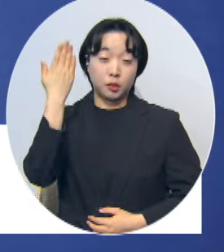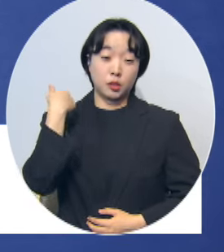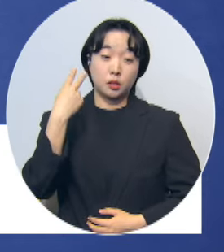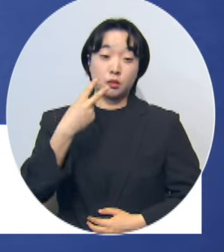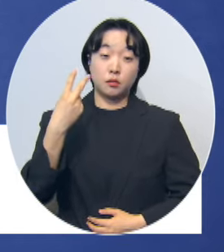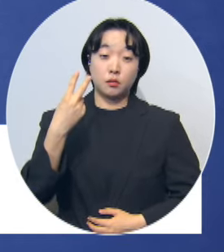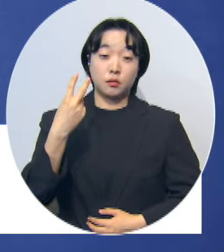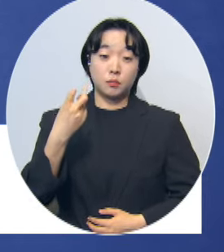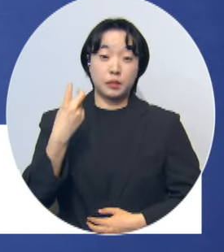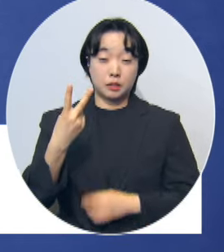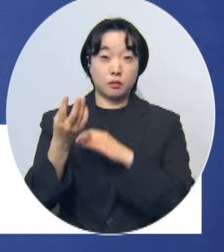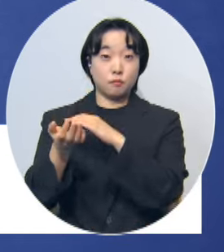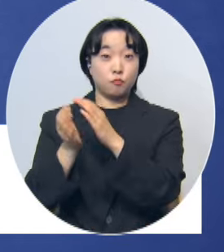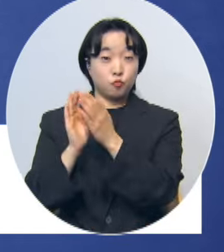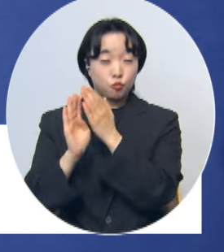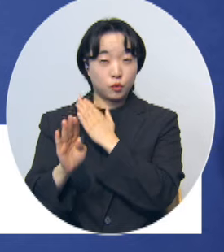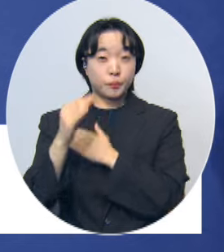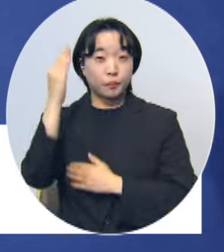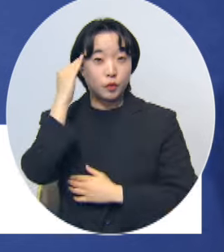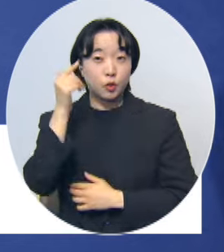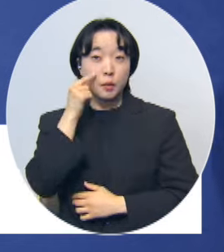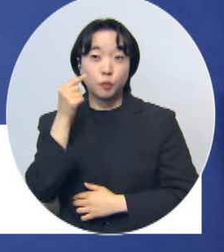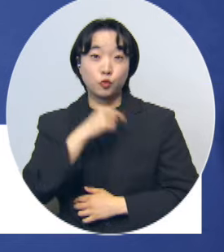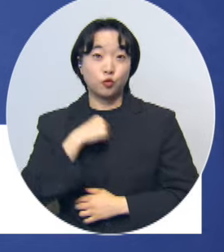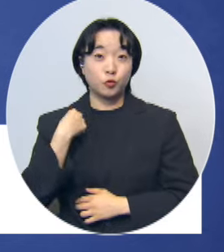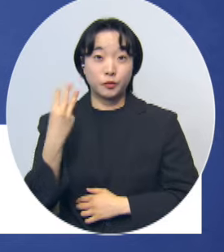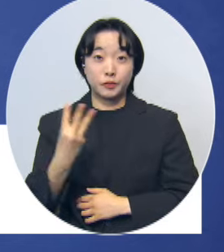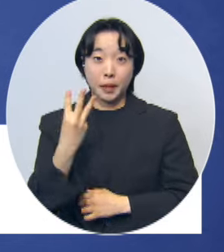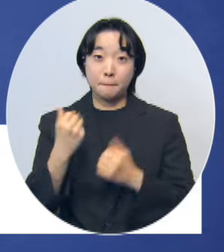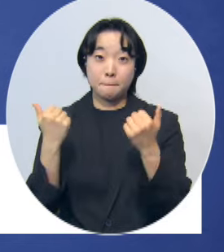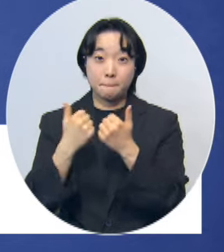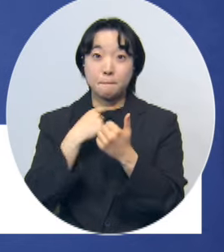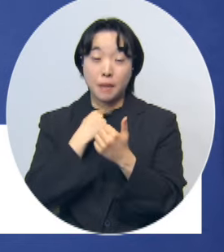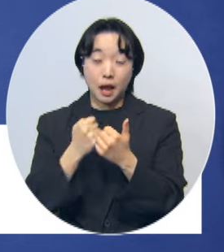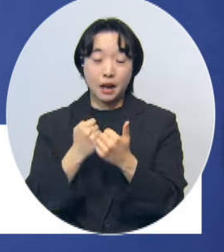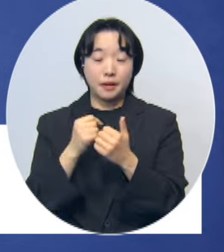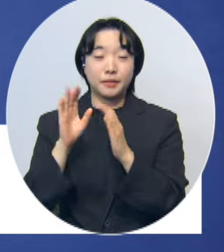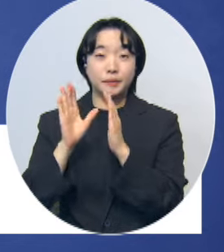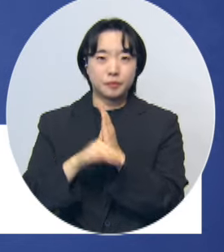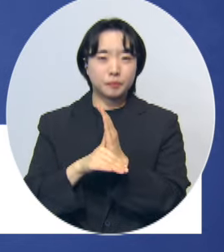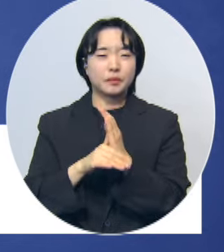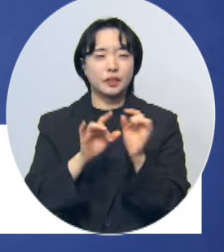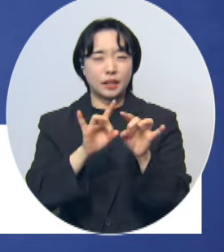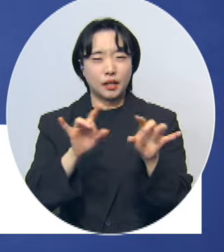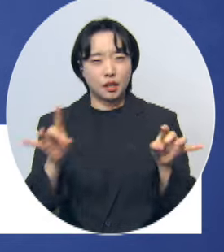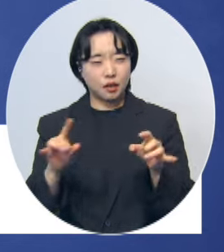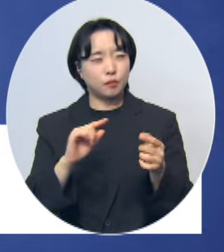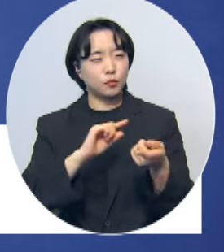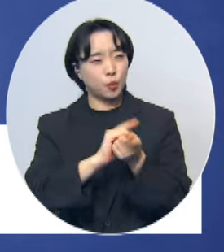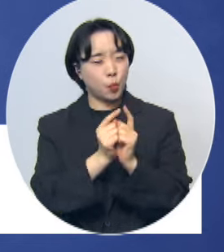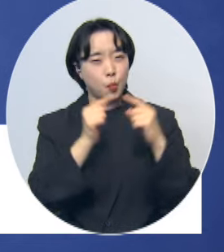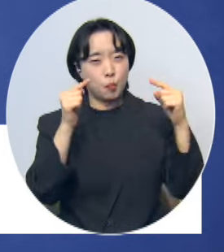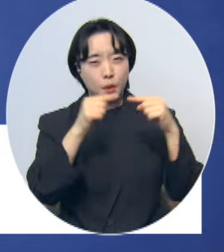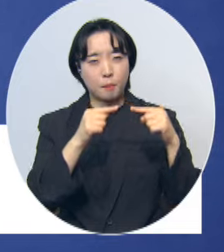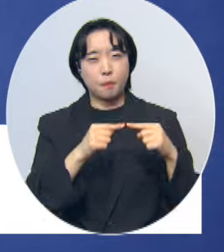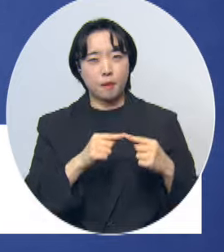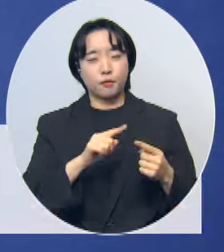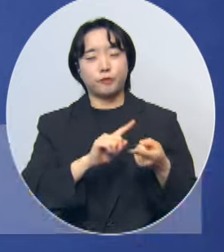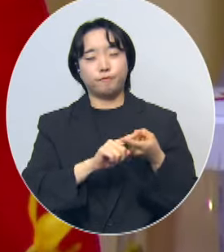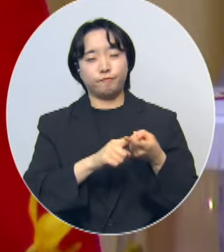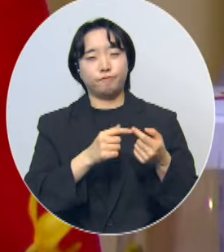계기에 한중회담을 포함해서 한중 간의 각급에서의 소통과 교류를